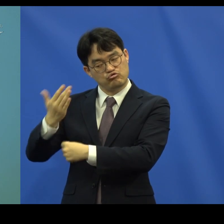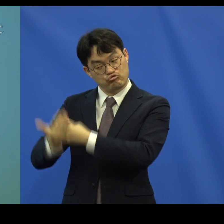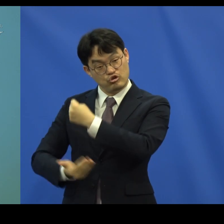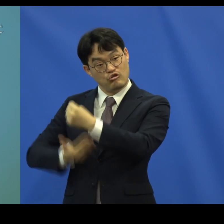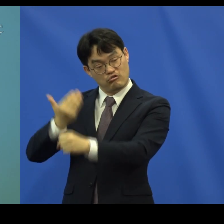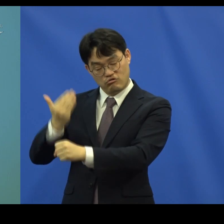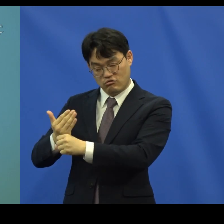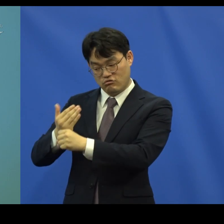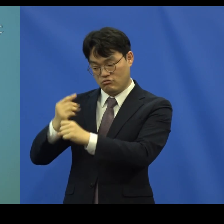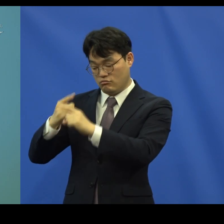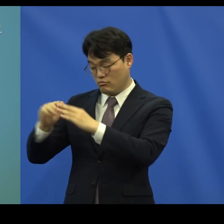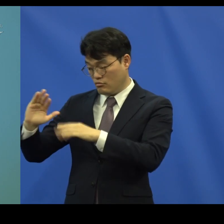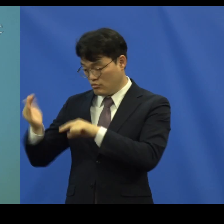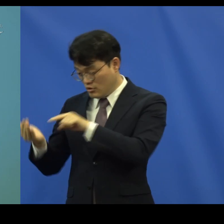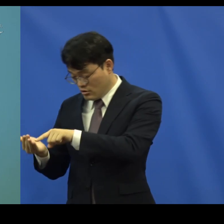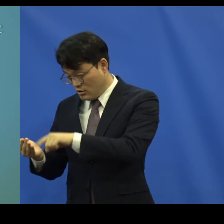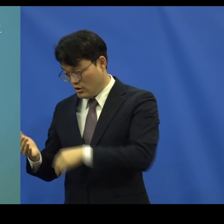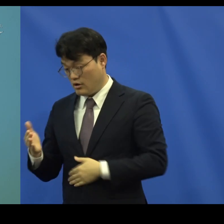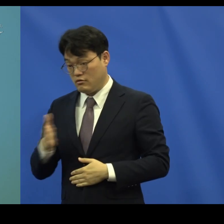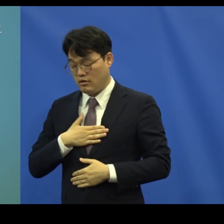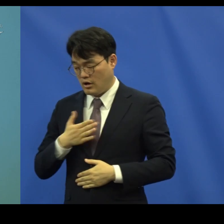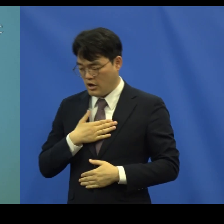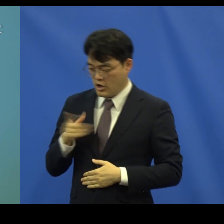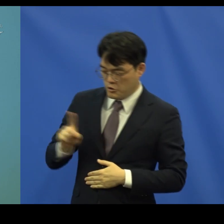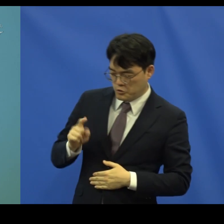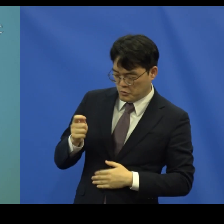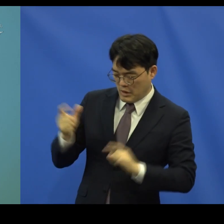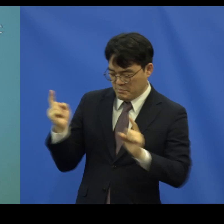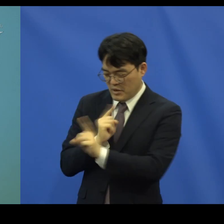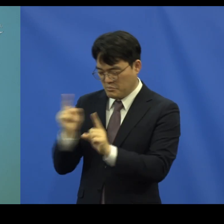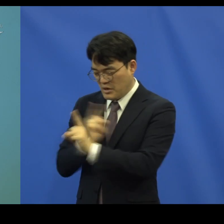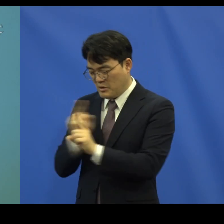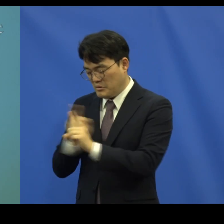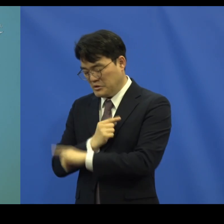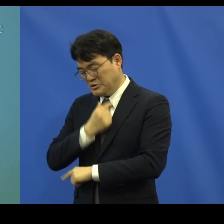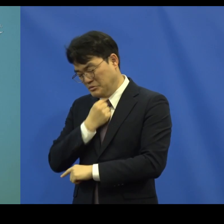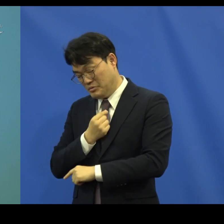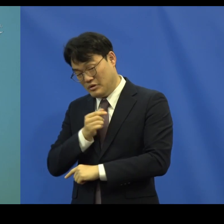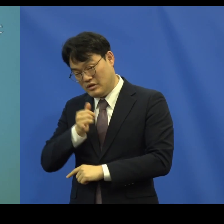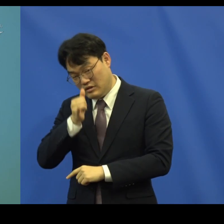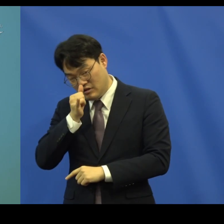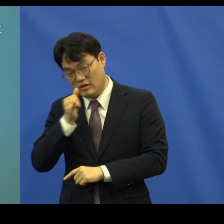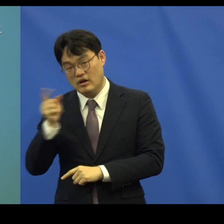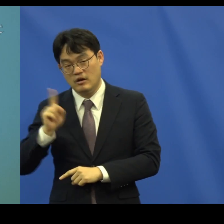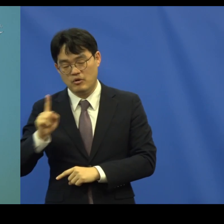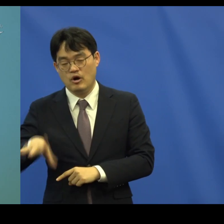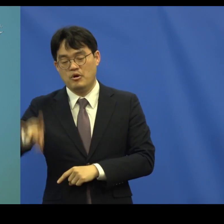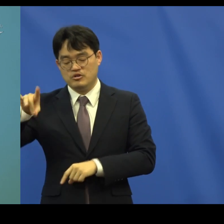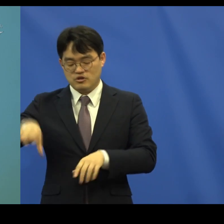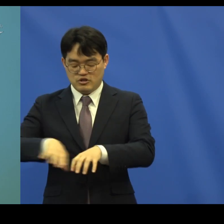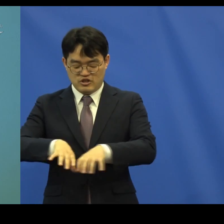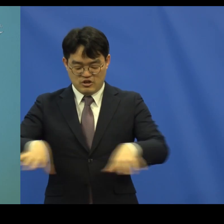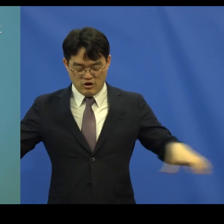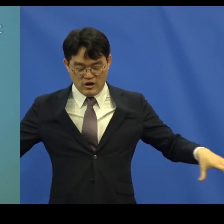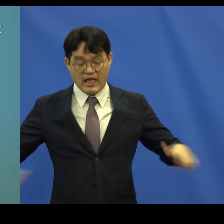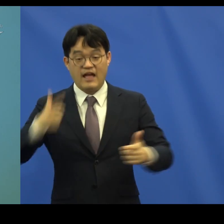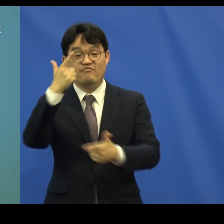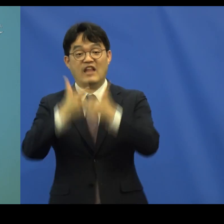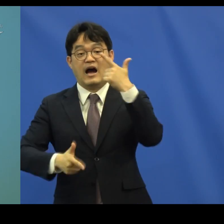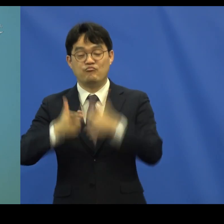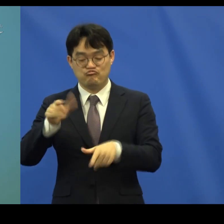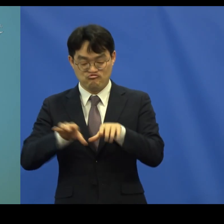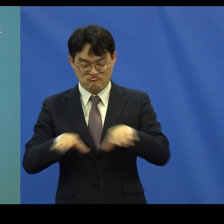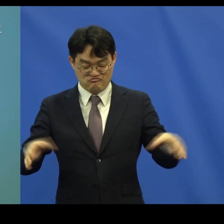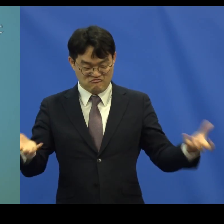제 눈에 바꾸고 싶은 게 많이 있었을 거 아니에요, 그죠? 예. 우선 강단부터 바꿨죠. 강단에 전부